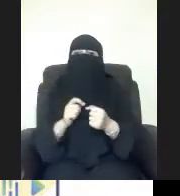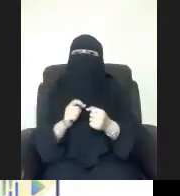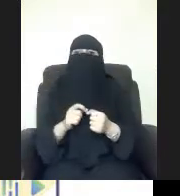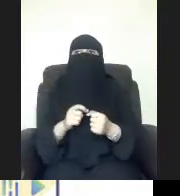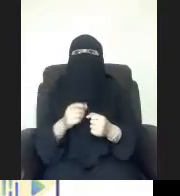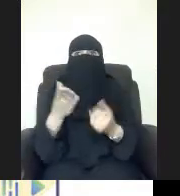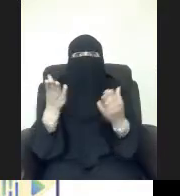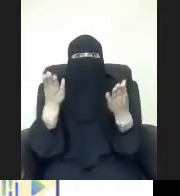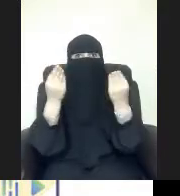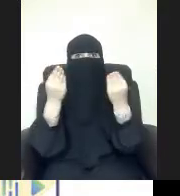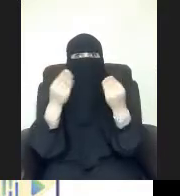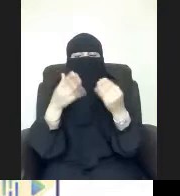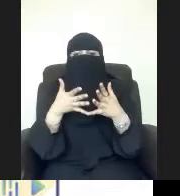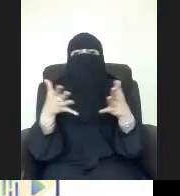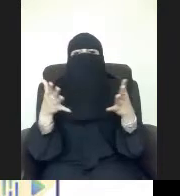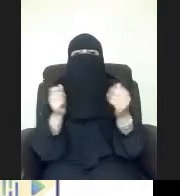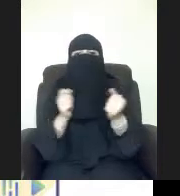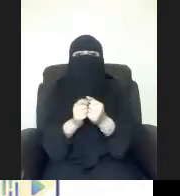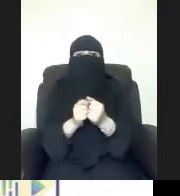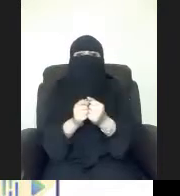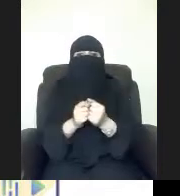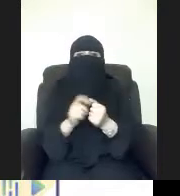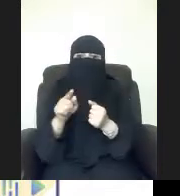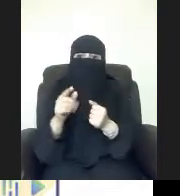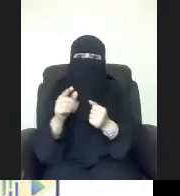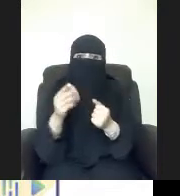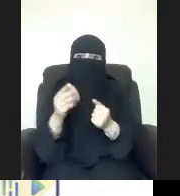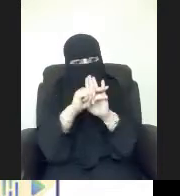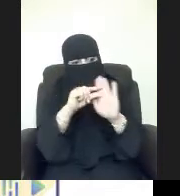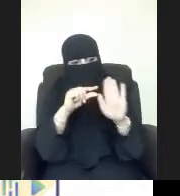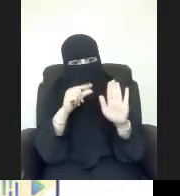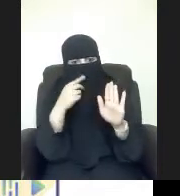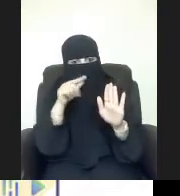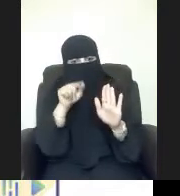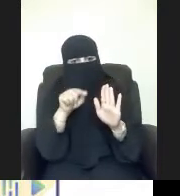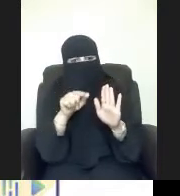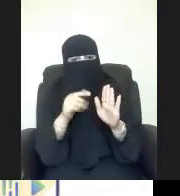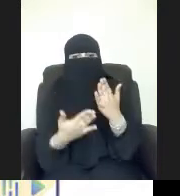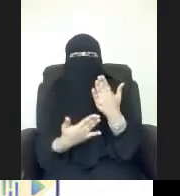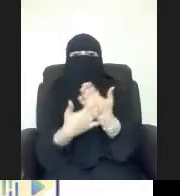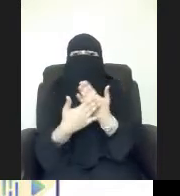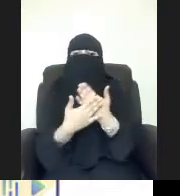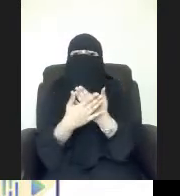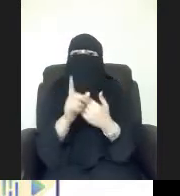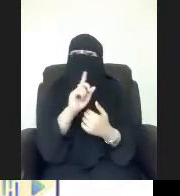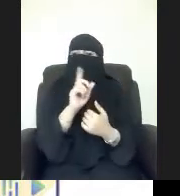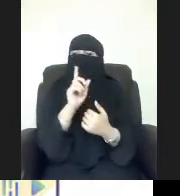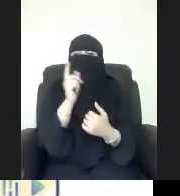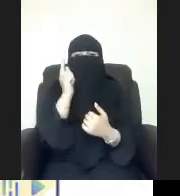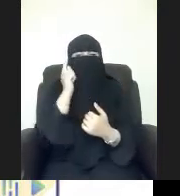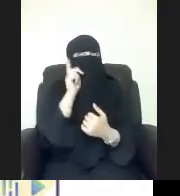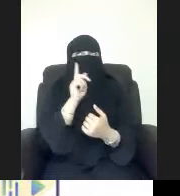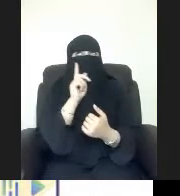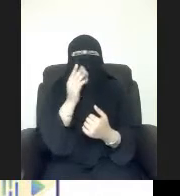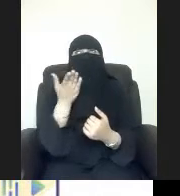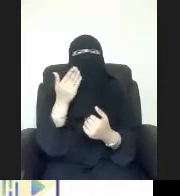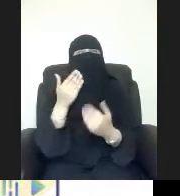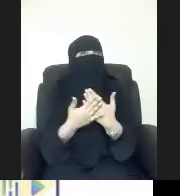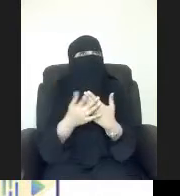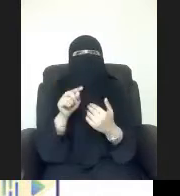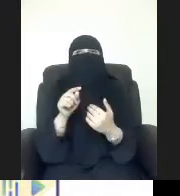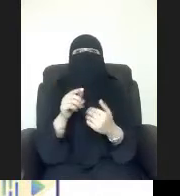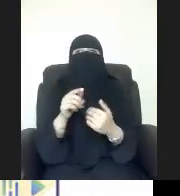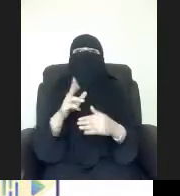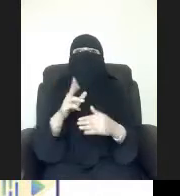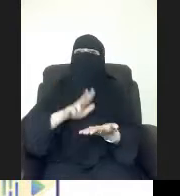جديد؟ ليس جديدا بشكل عام، ولكنه يعتبر جديدا في التطبيق. لماذا طيب